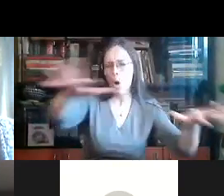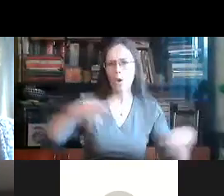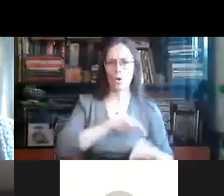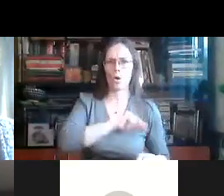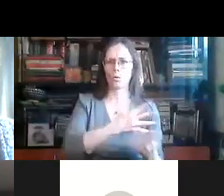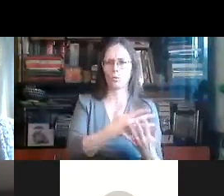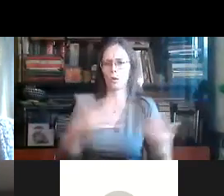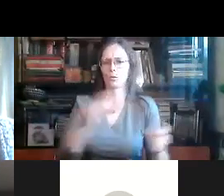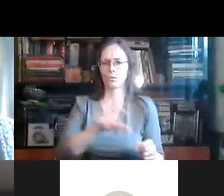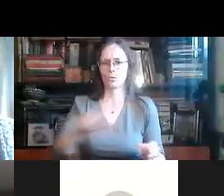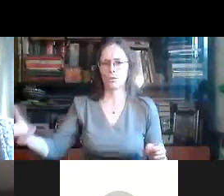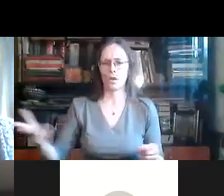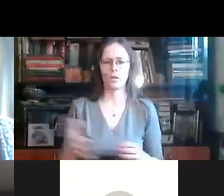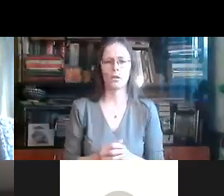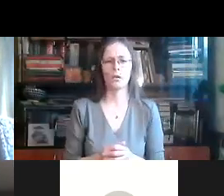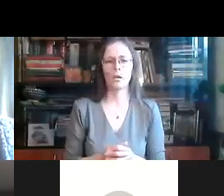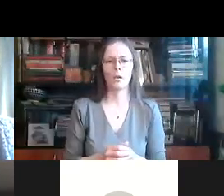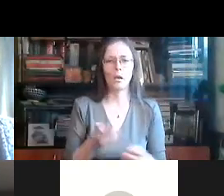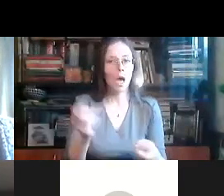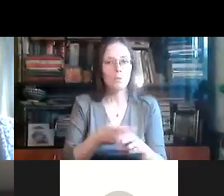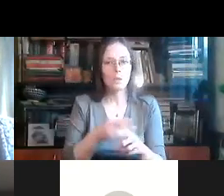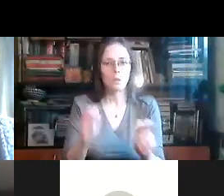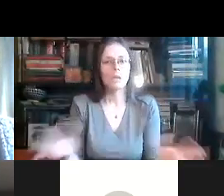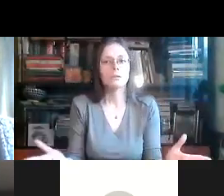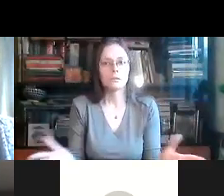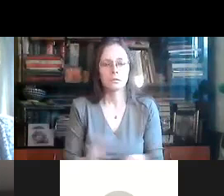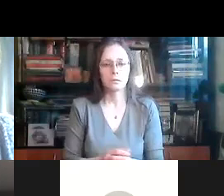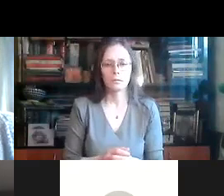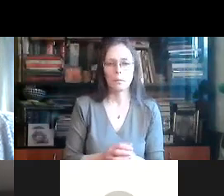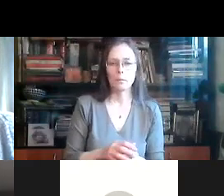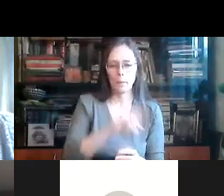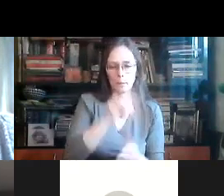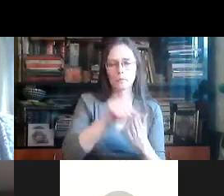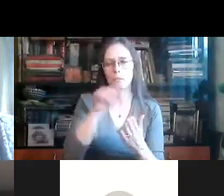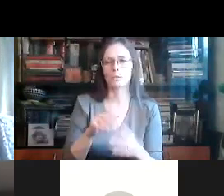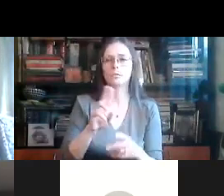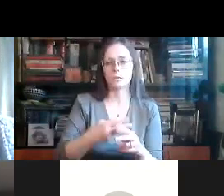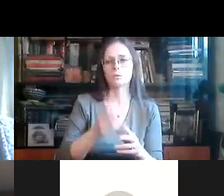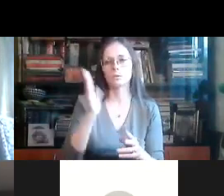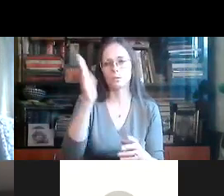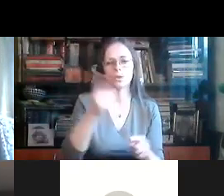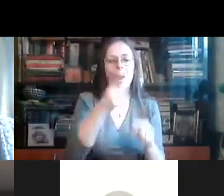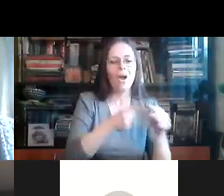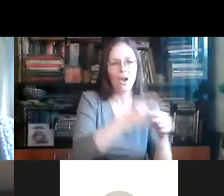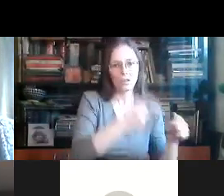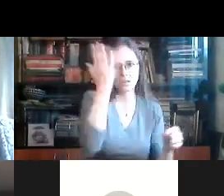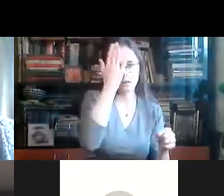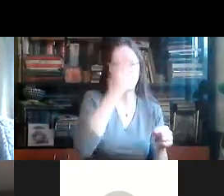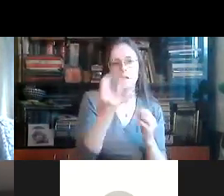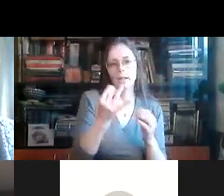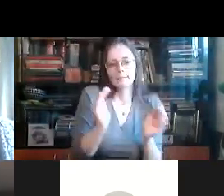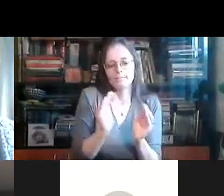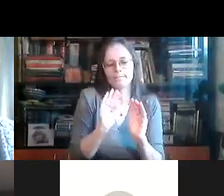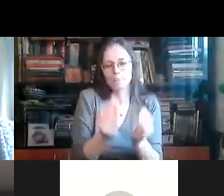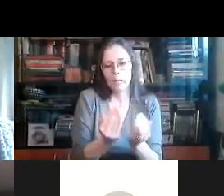как бы все стоит. Спасибо, понятно, Сергей. Спасибо, да. Про кино, да, мы про